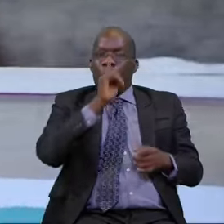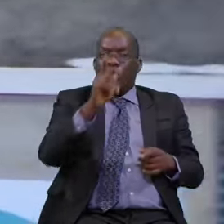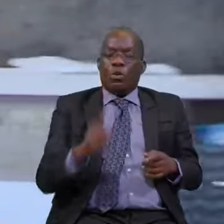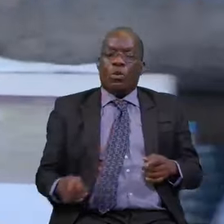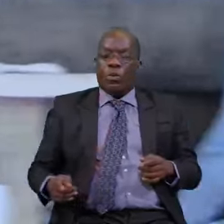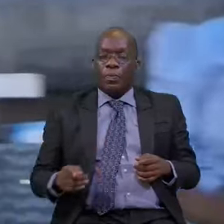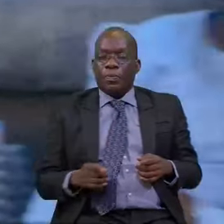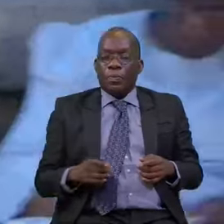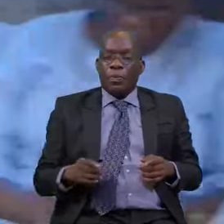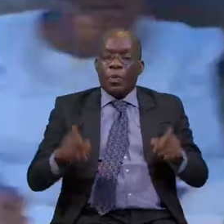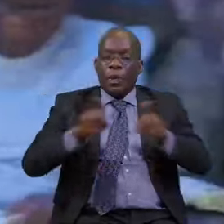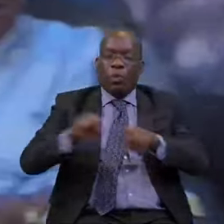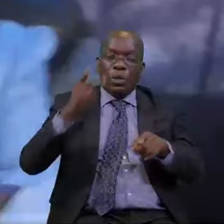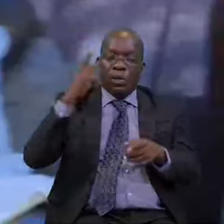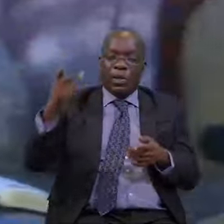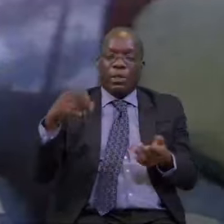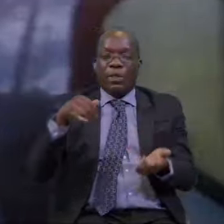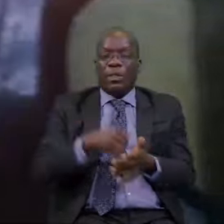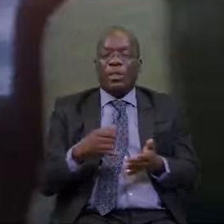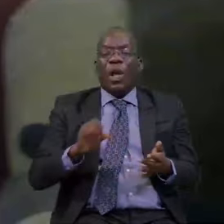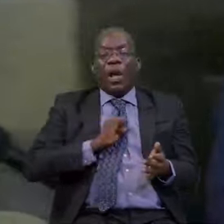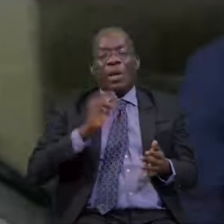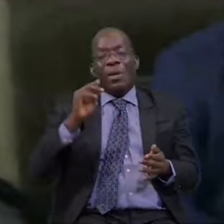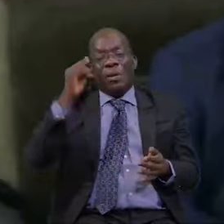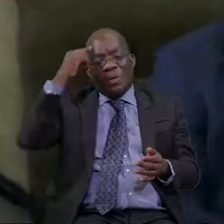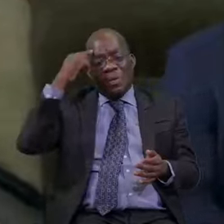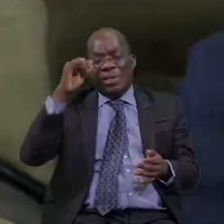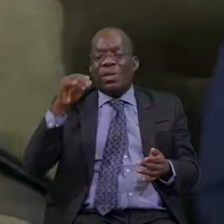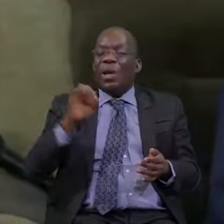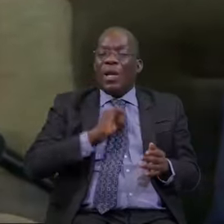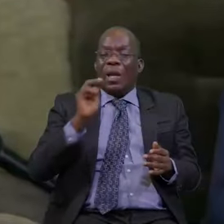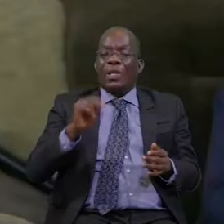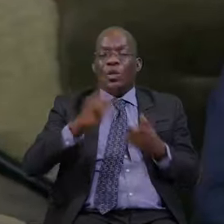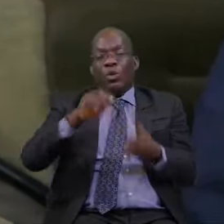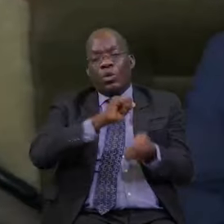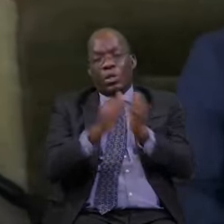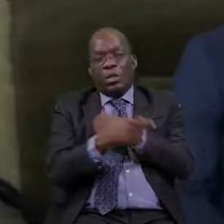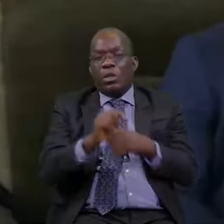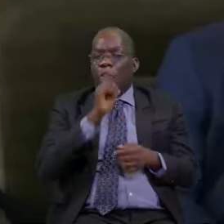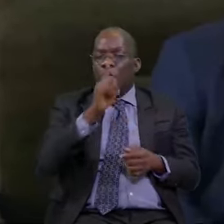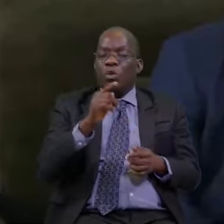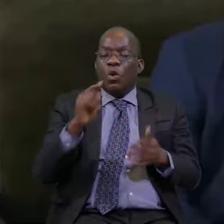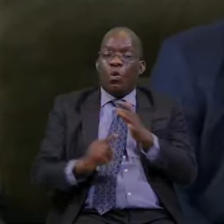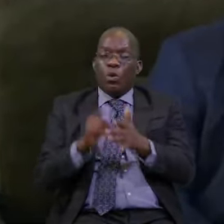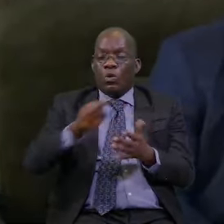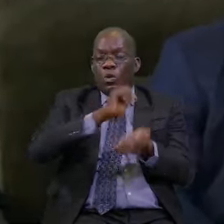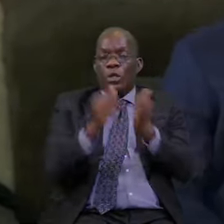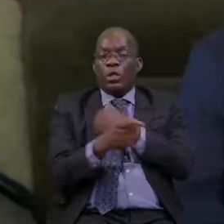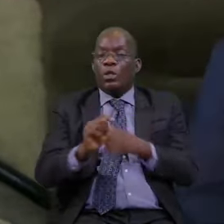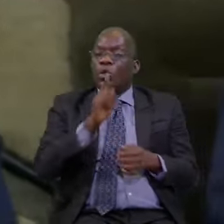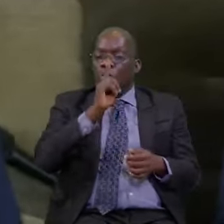regardez-le, il est là. Je crois que je dois modifier ce que je vais dire. Dès que vous modifiez la vérité, ce n'est plus la vérité.